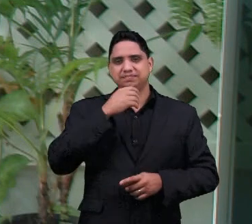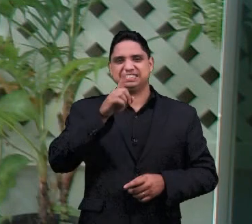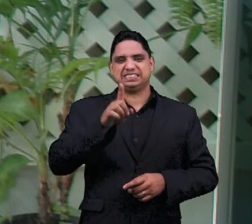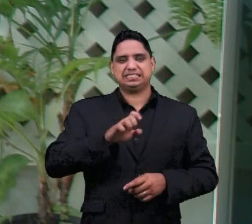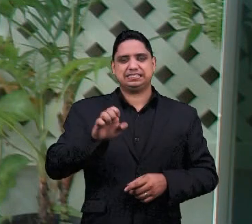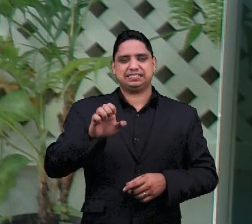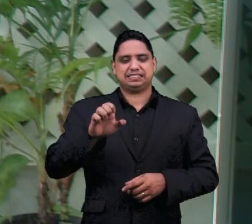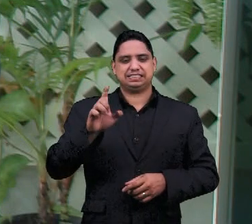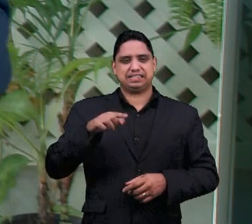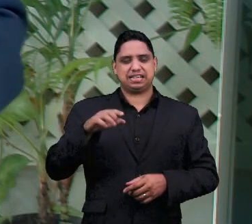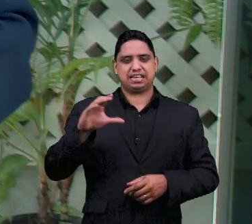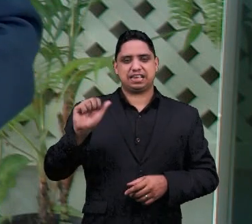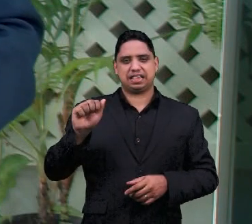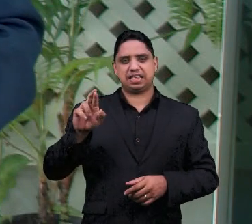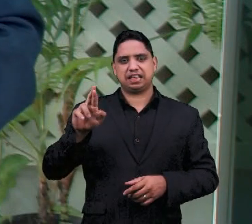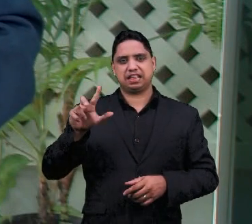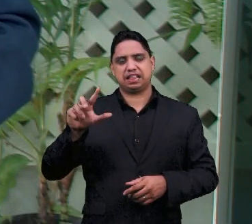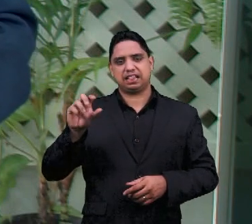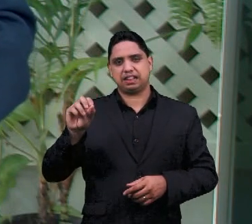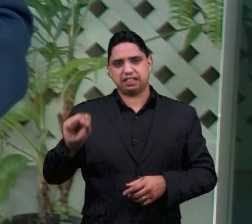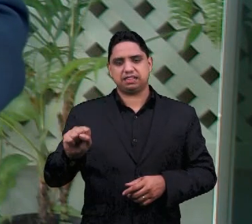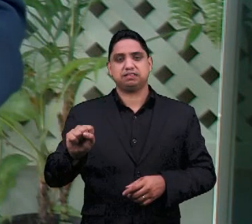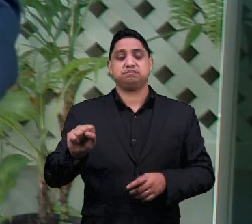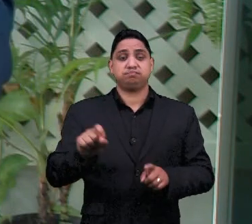sœur Maria-Cécile,